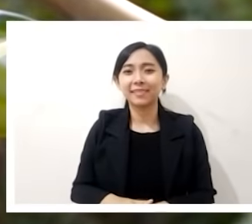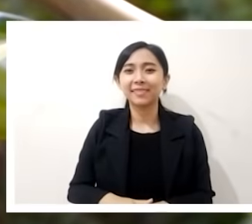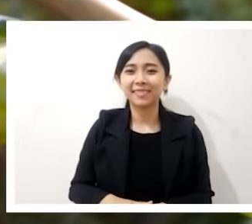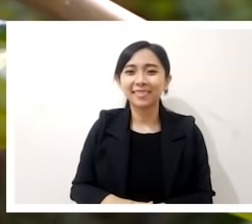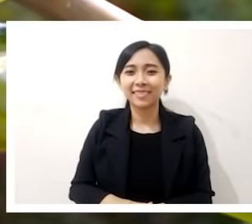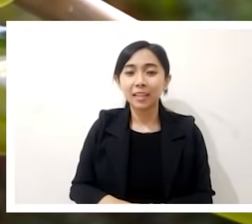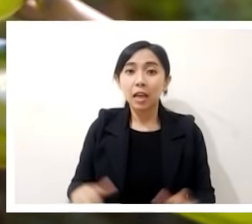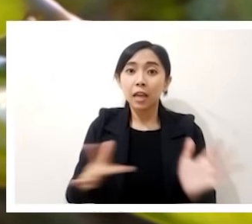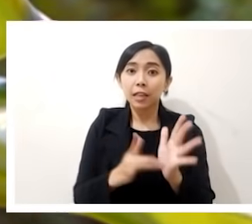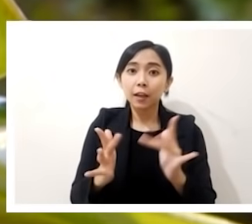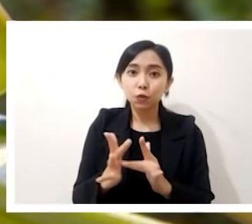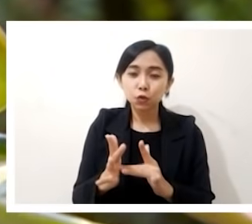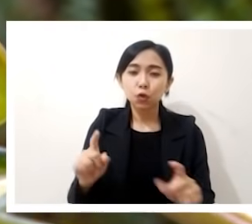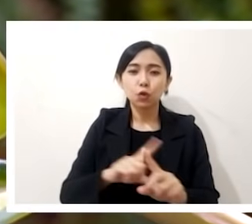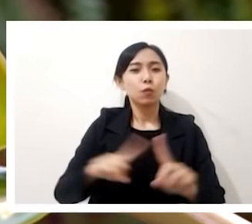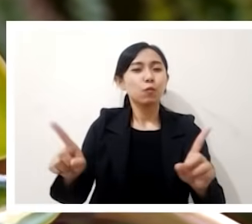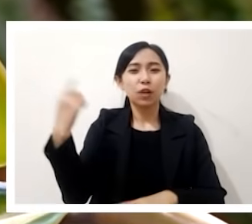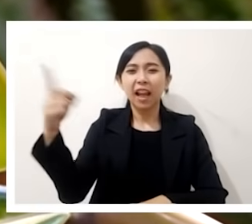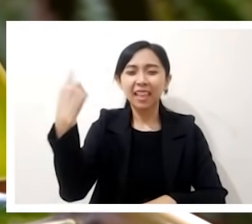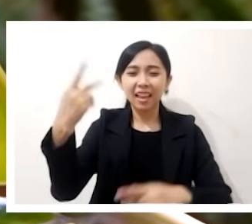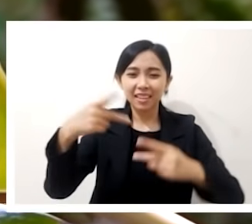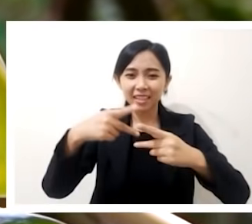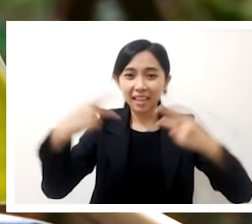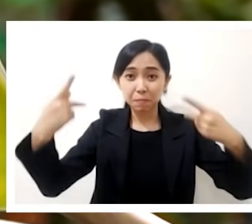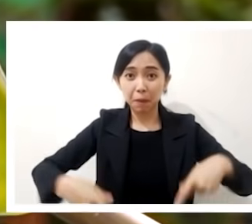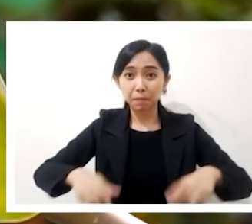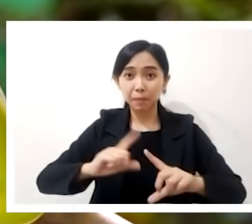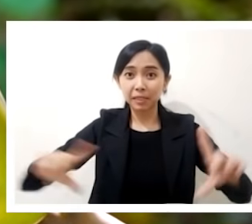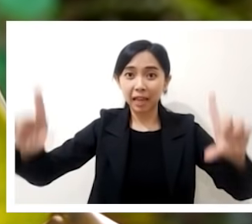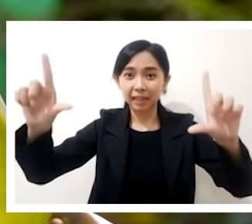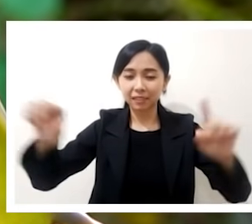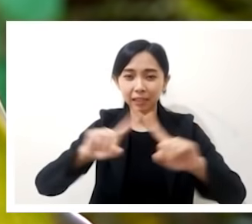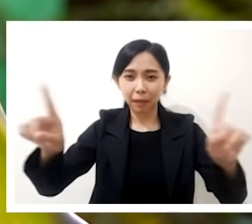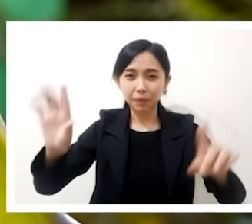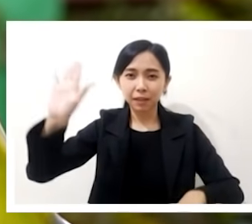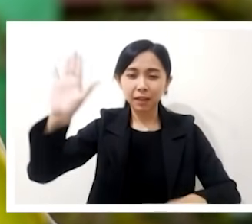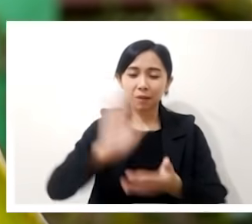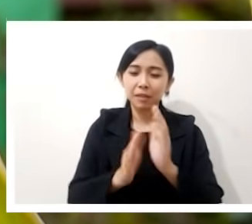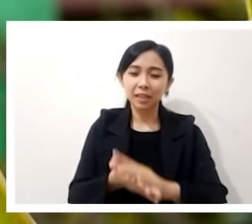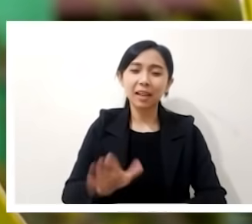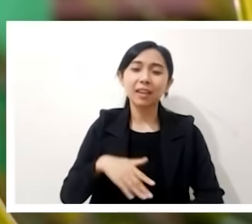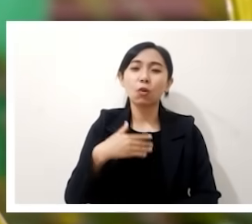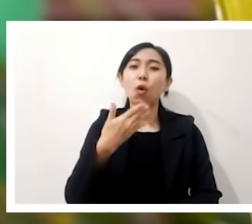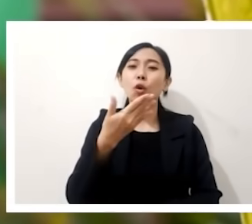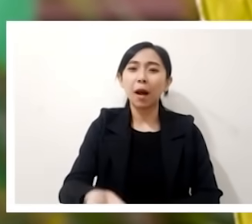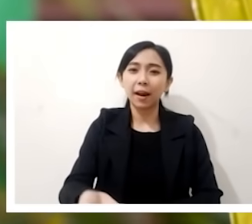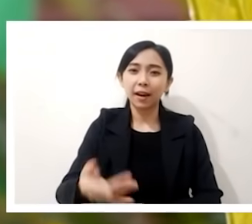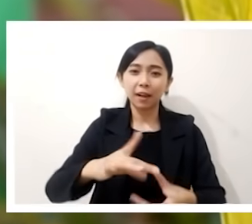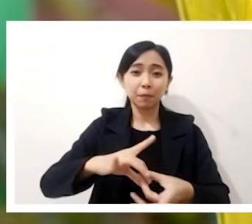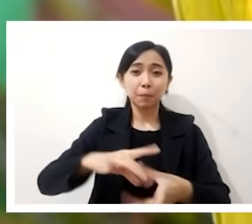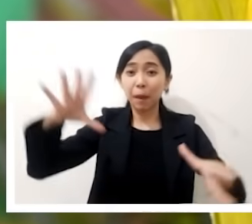Kristus bukan saja imam besar yang menghubungkan kita dengan Allah. Dia sendiri telah menjadi kurban yang memerdekakan